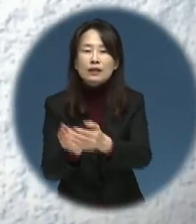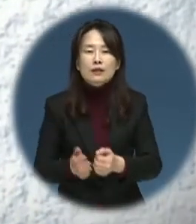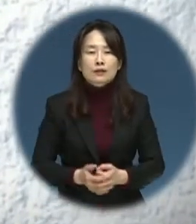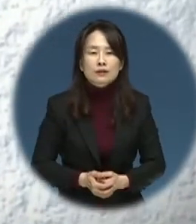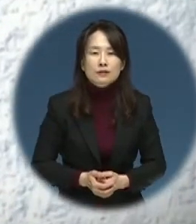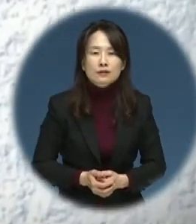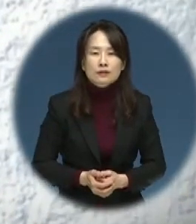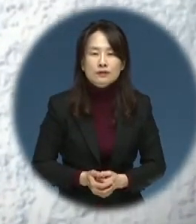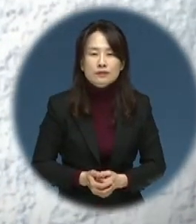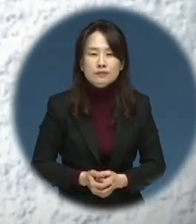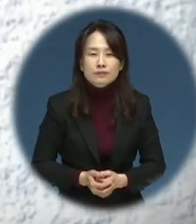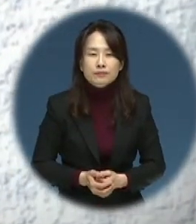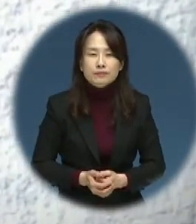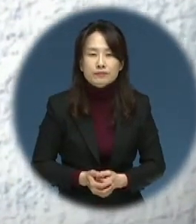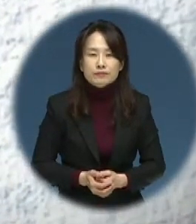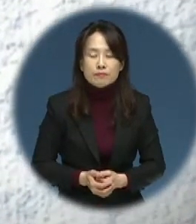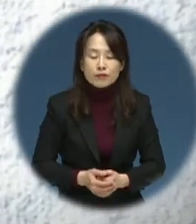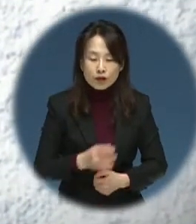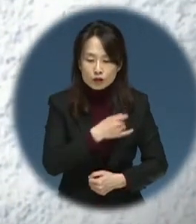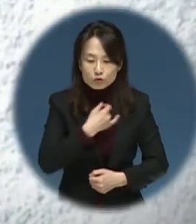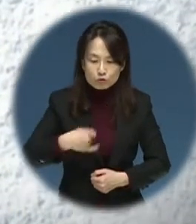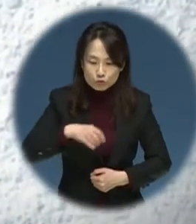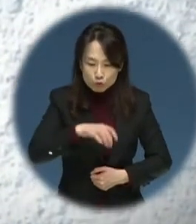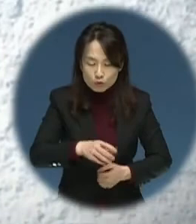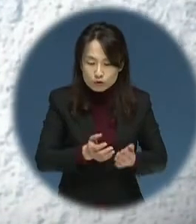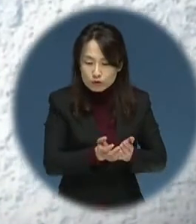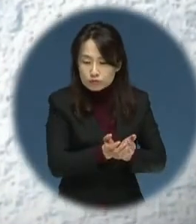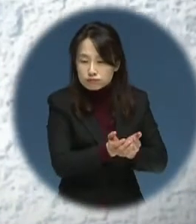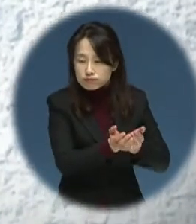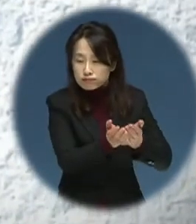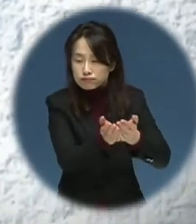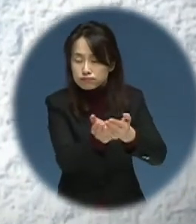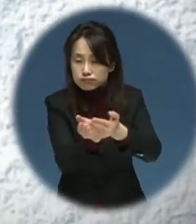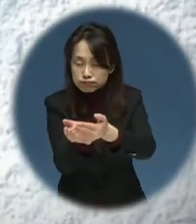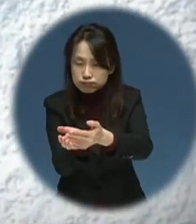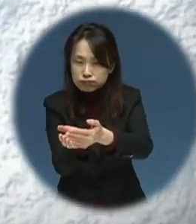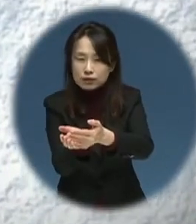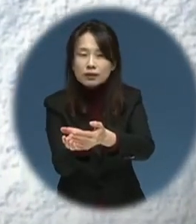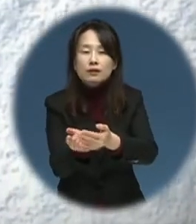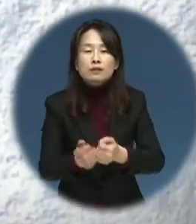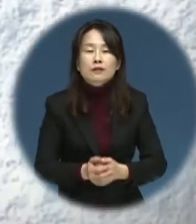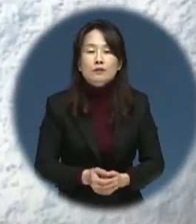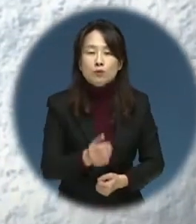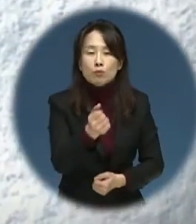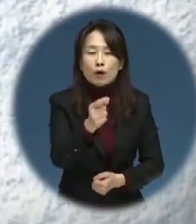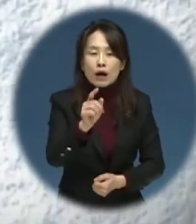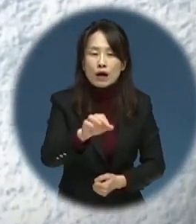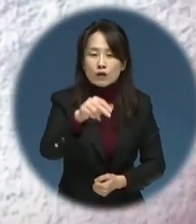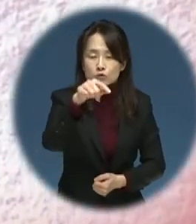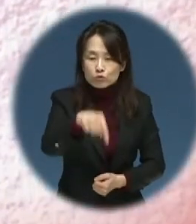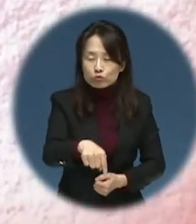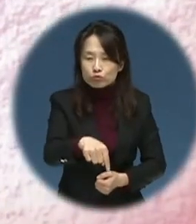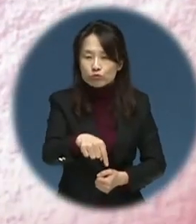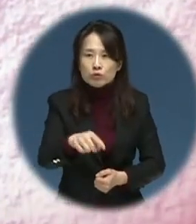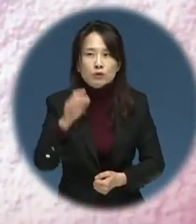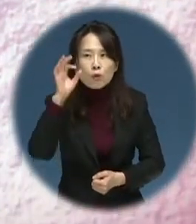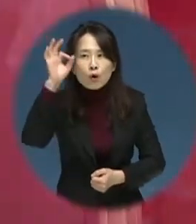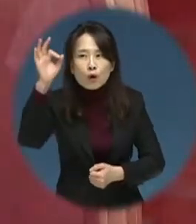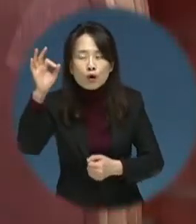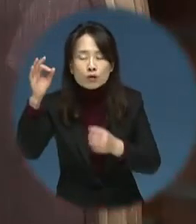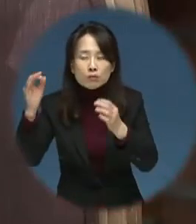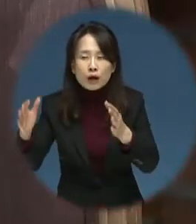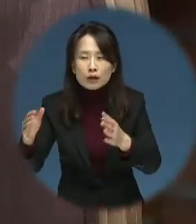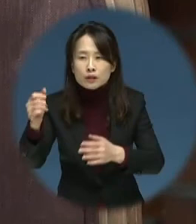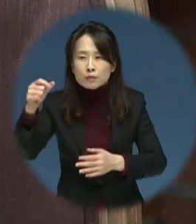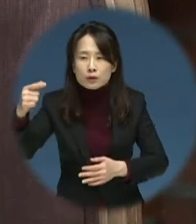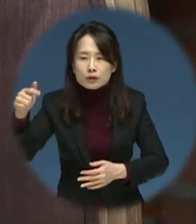뚫어놓았던 운하를 타고 이제 항주나 양주로 와서 주로 항주에서 출항해서 한 열흘 만에 흑산도에